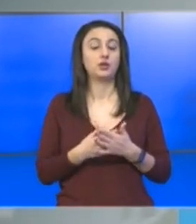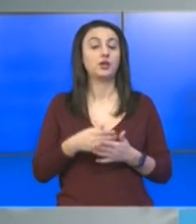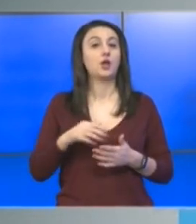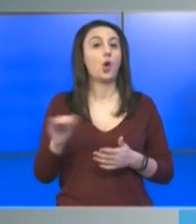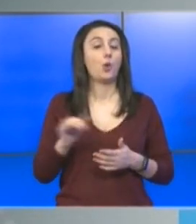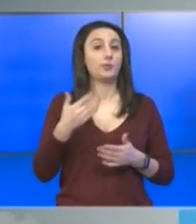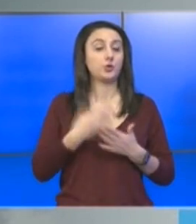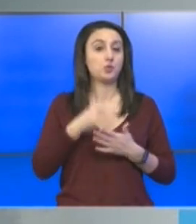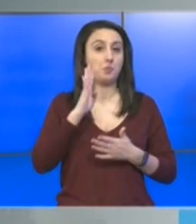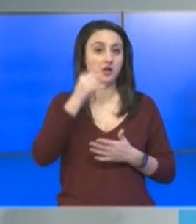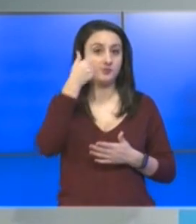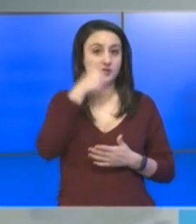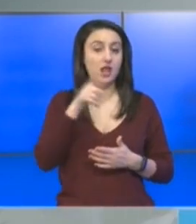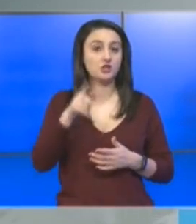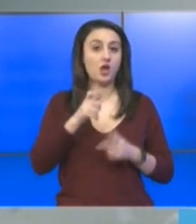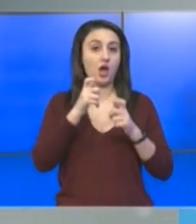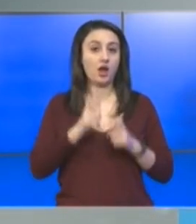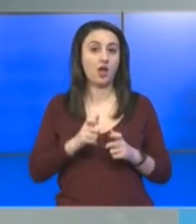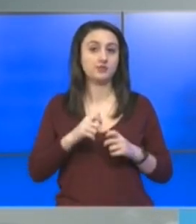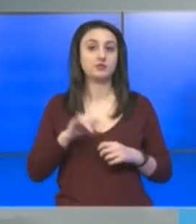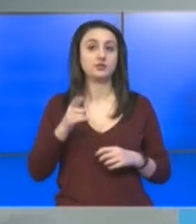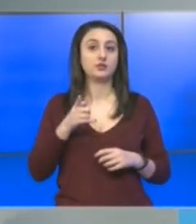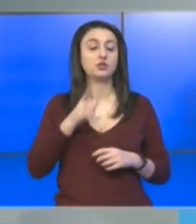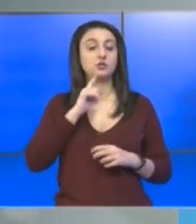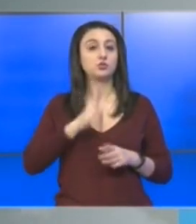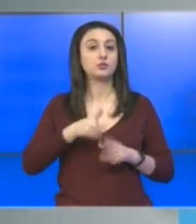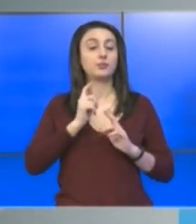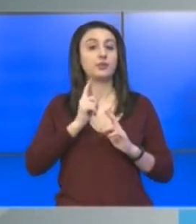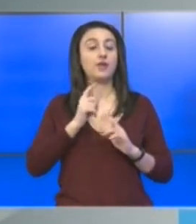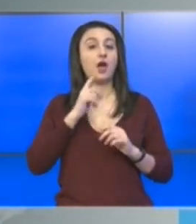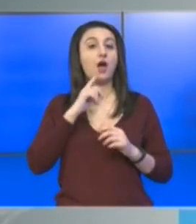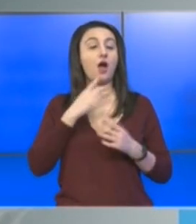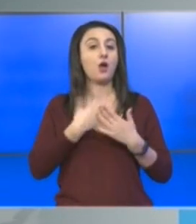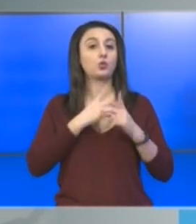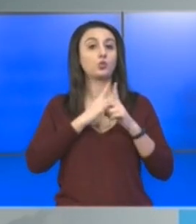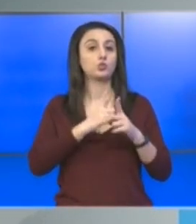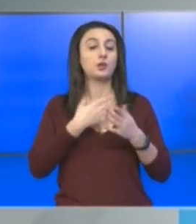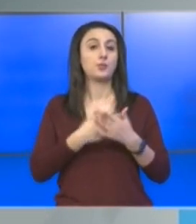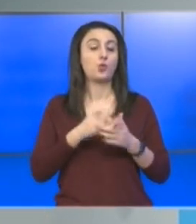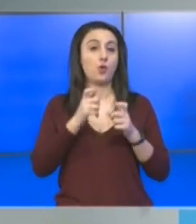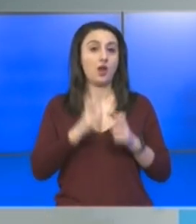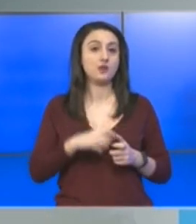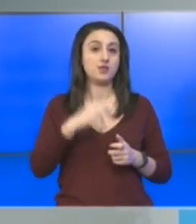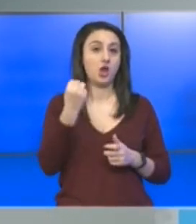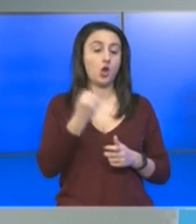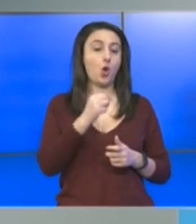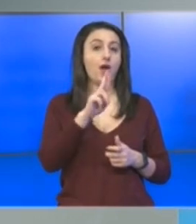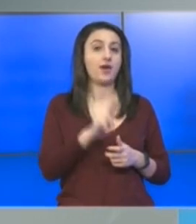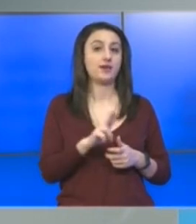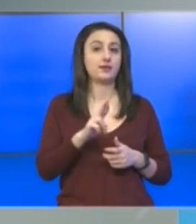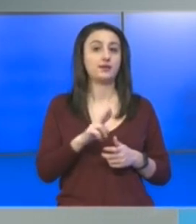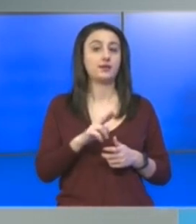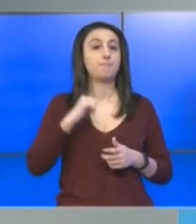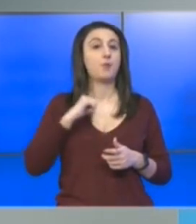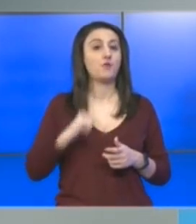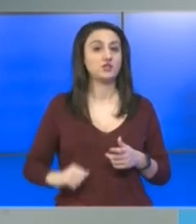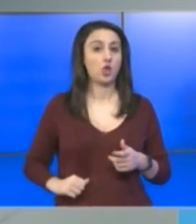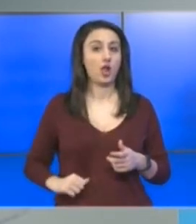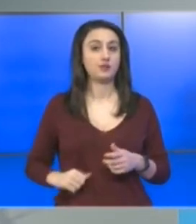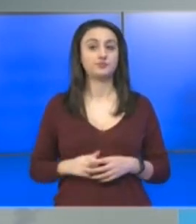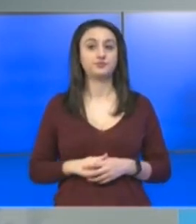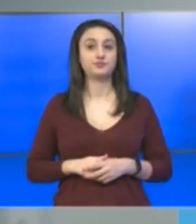14 zile, copiilor din acea clasă și efectiv suspendarea implicit a cursurilor pentru clasa a 9R, o clasă de profesională. Am